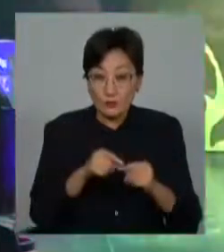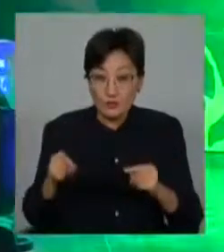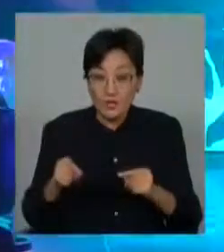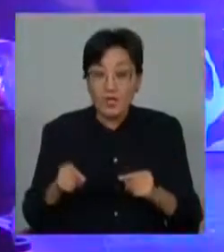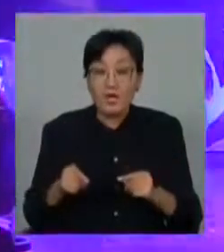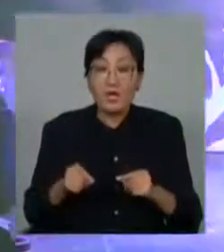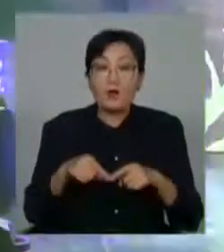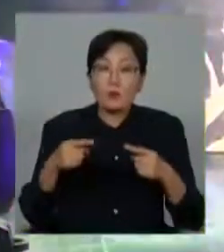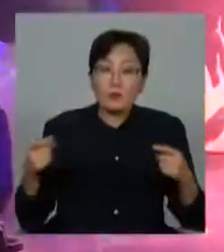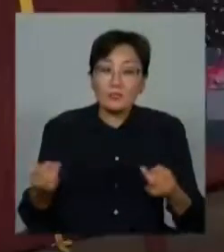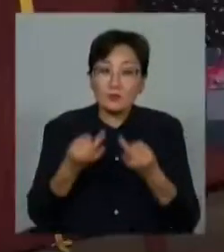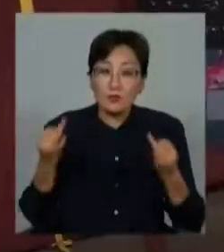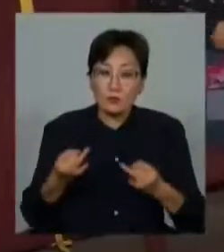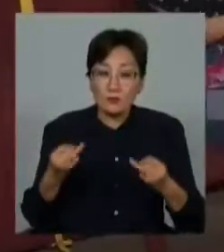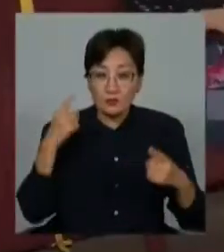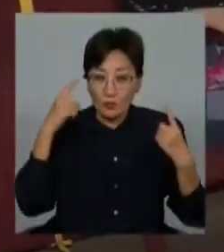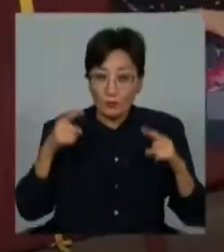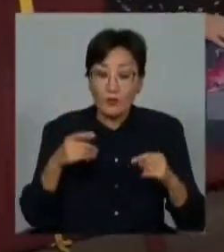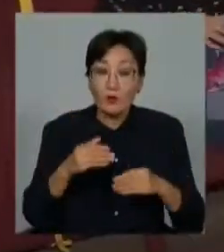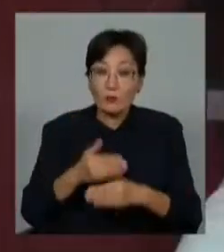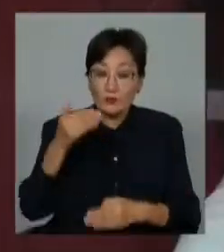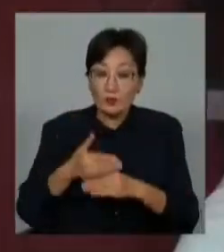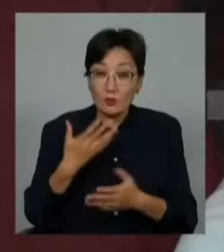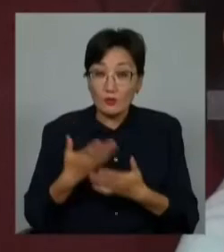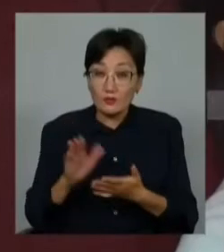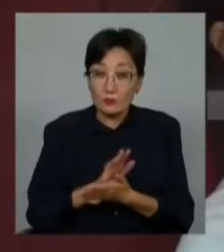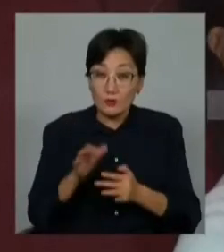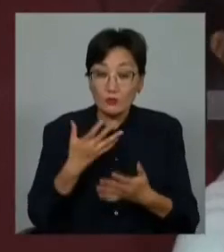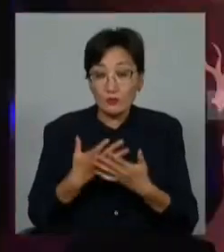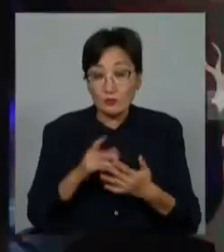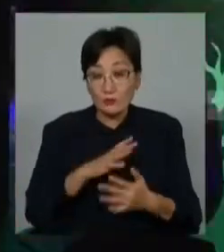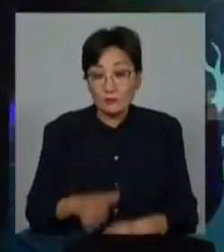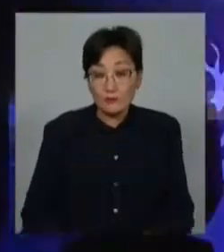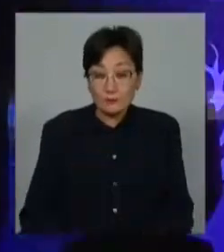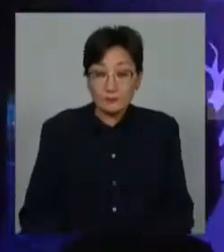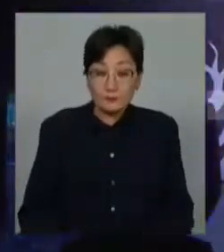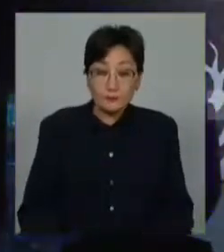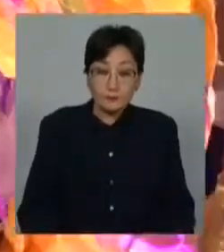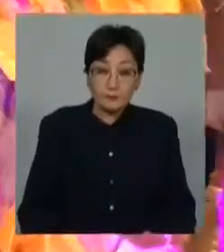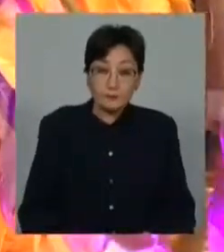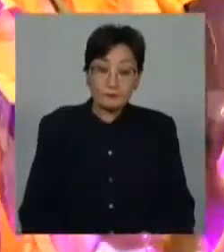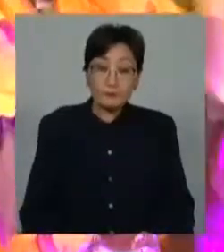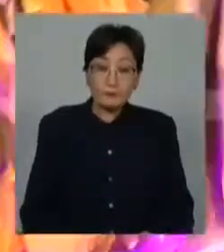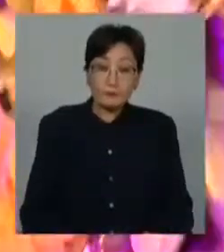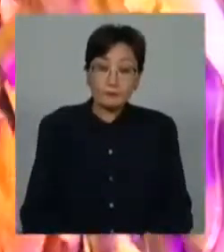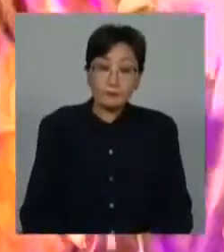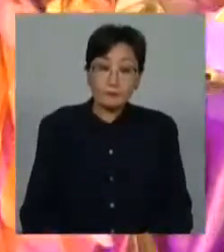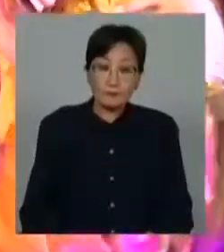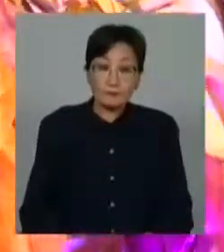Қызыл Телпек, Алтын Балапан сынды сахналық қойылымдар ұйымдастырып тегін өткізді. Мерей Қанапиянов, Жасан Өмірзақов, Алматы телеарнасы.